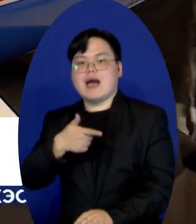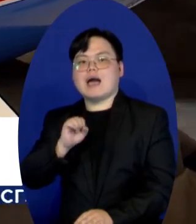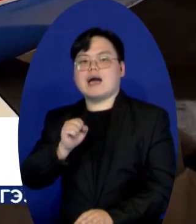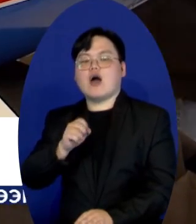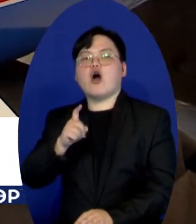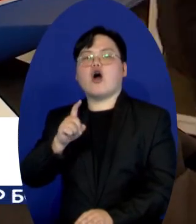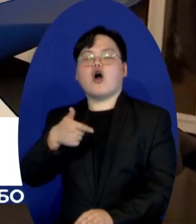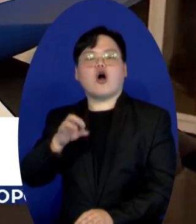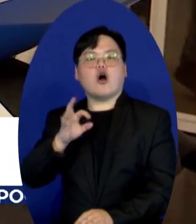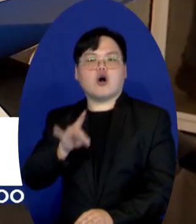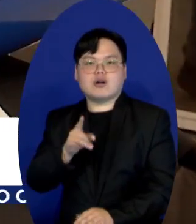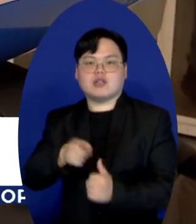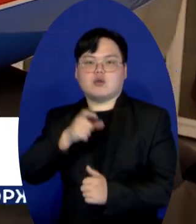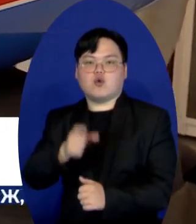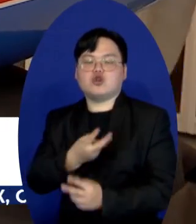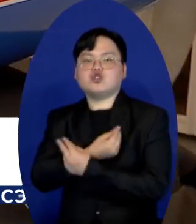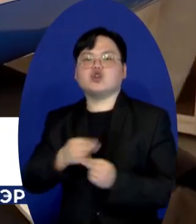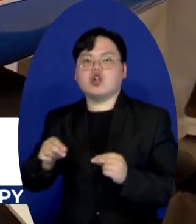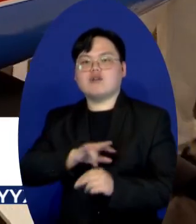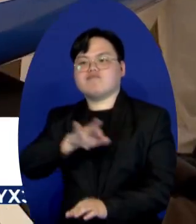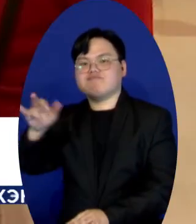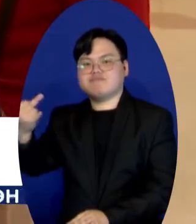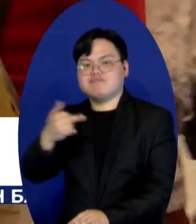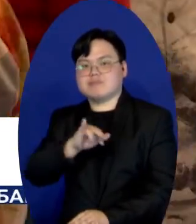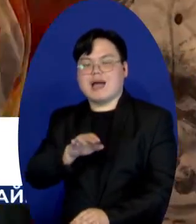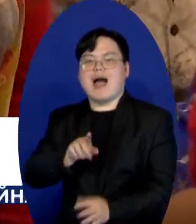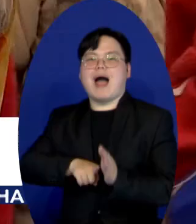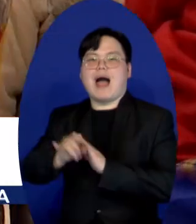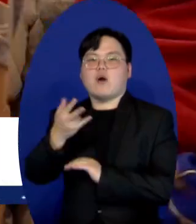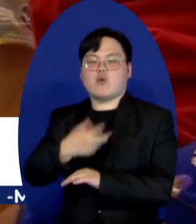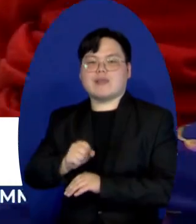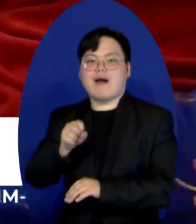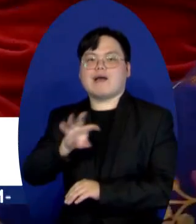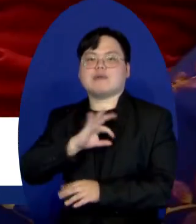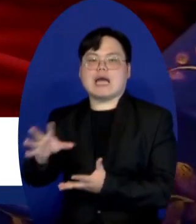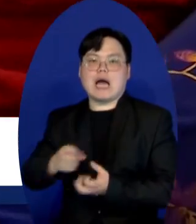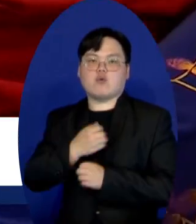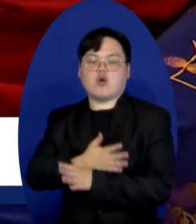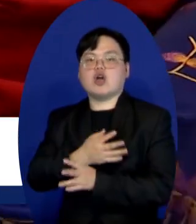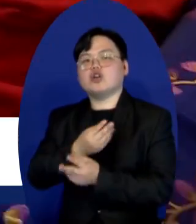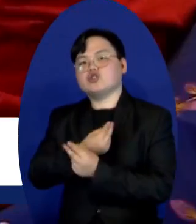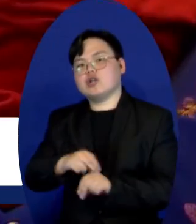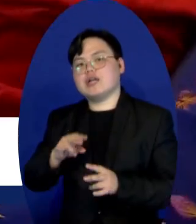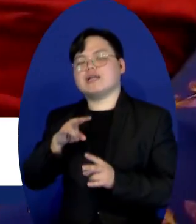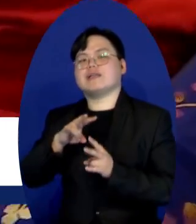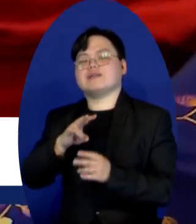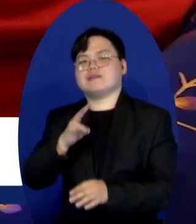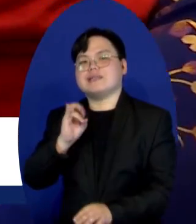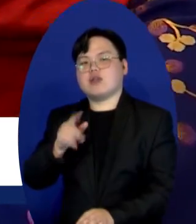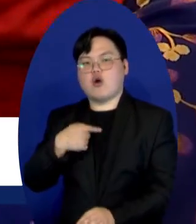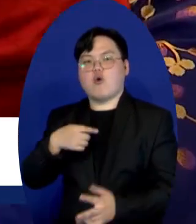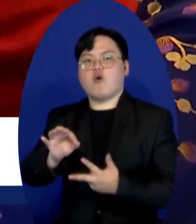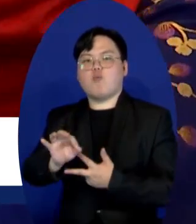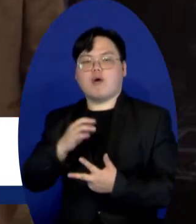тамирчин гонгор чөлөөт нислэгийн төрөлд анх удаа алтан медаль авч Монгол улсын баг мөн чөлөөт нислэгийн төрөлд дэлхийн аваргын тэмцээний мөнгөн